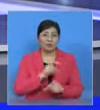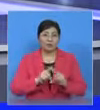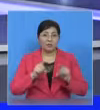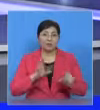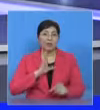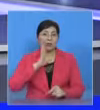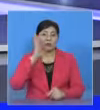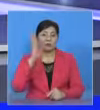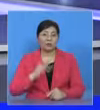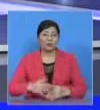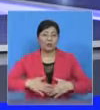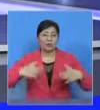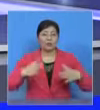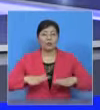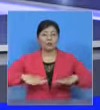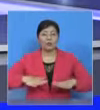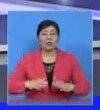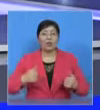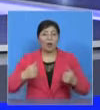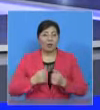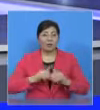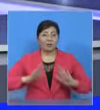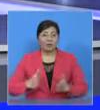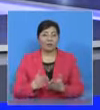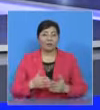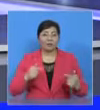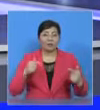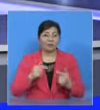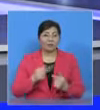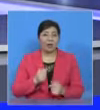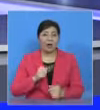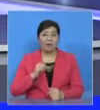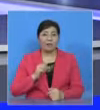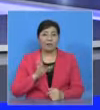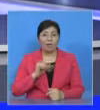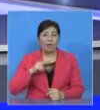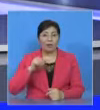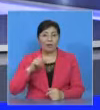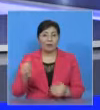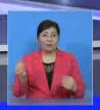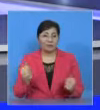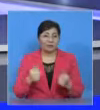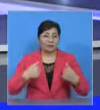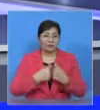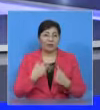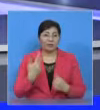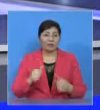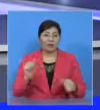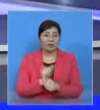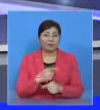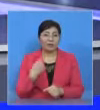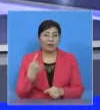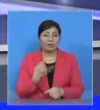Рано утром крупное дорожно-транспортное происшествие случилось напротив автовокзала «Сапар». Столкнулись сразу три автомобиля, один